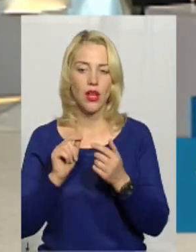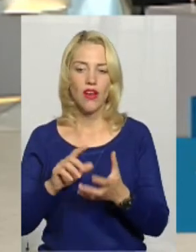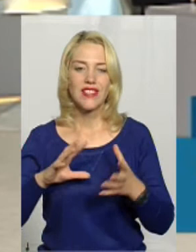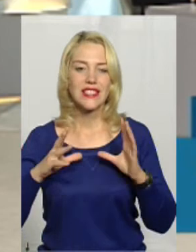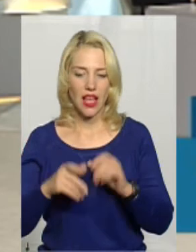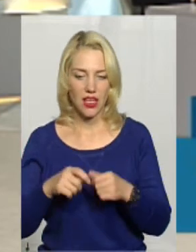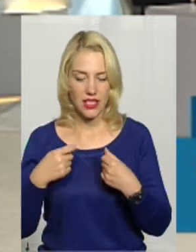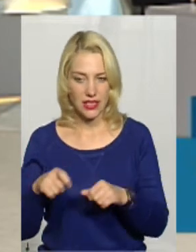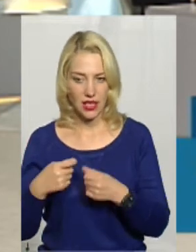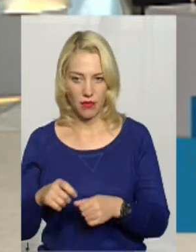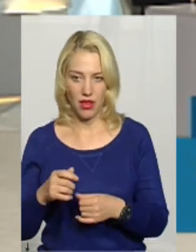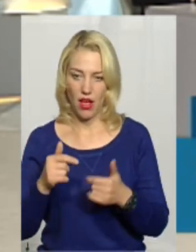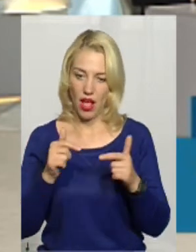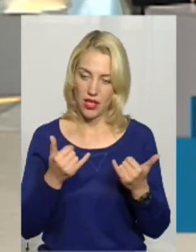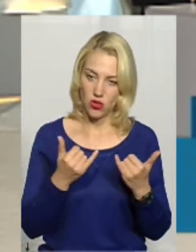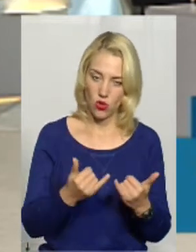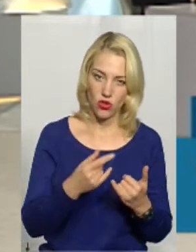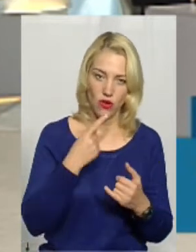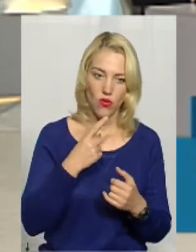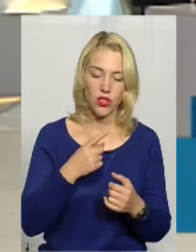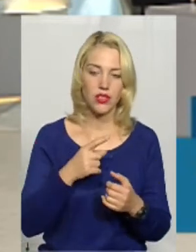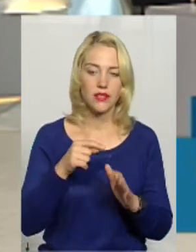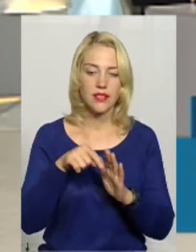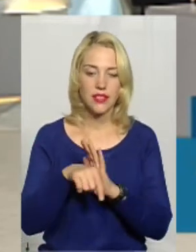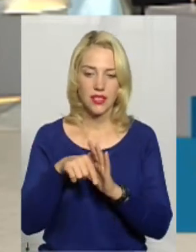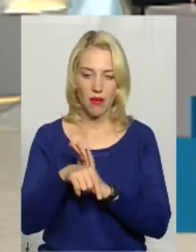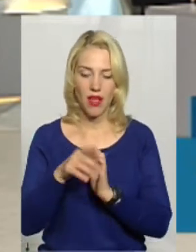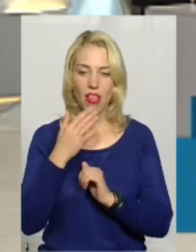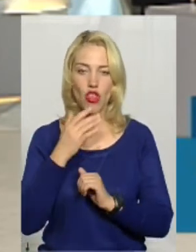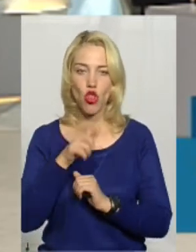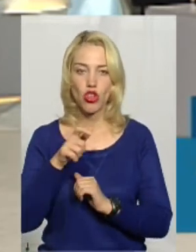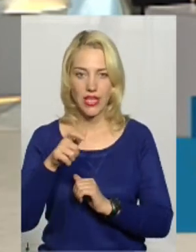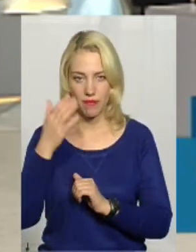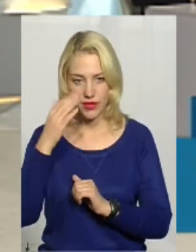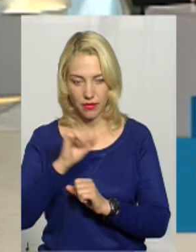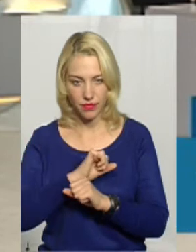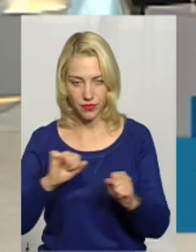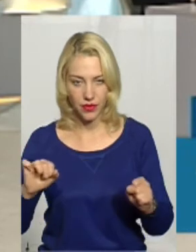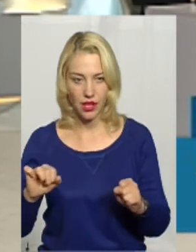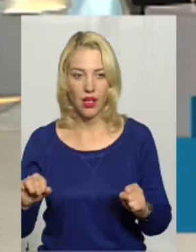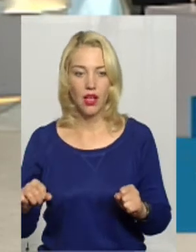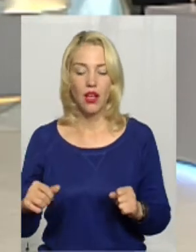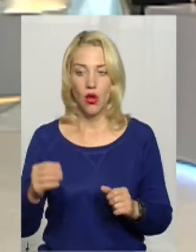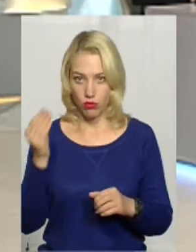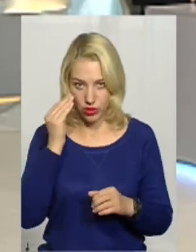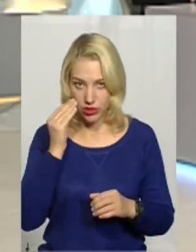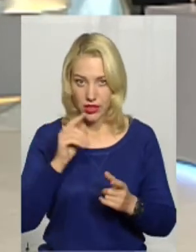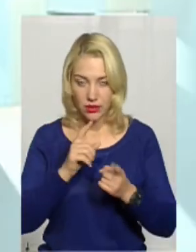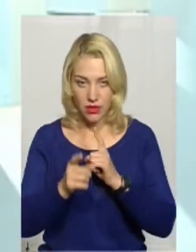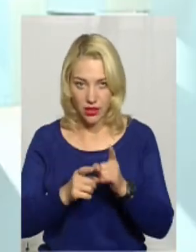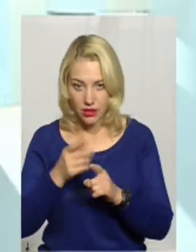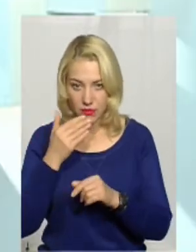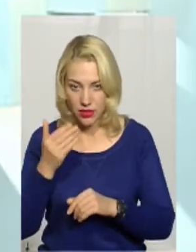продажу землі саме іноземцям. Так? Змінилася позиція? Ні, позиція не змінилася. Ви розумієте, ми розуміємо на сьогоднішній